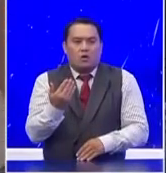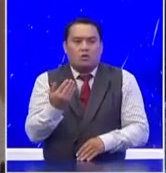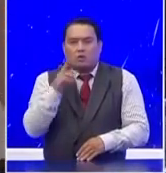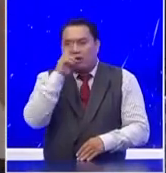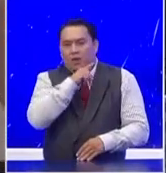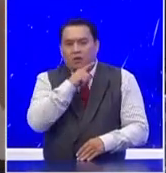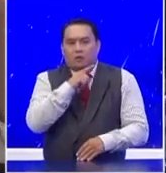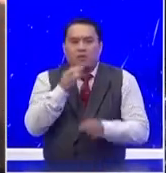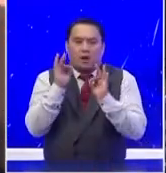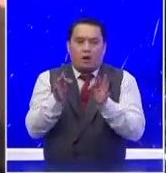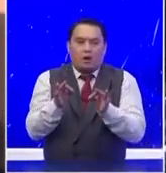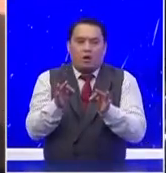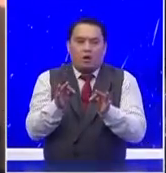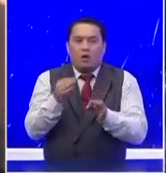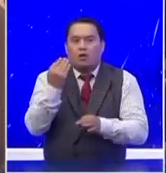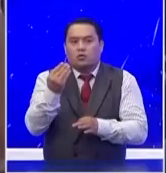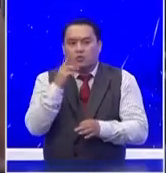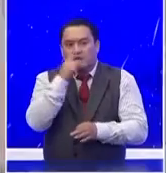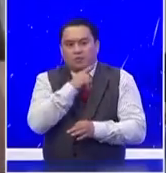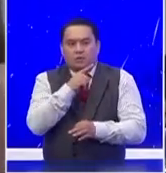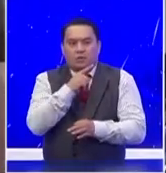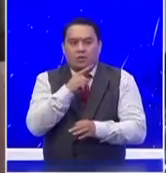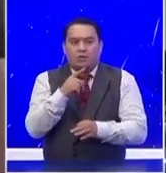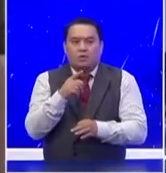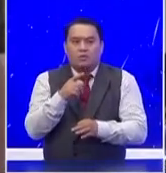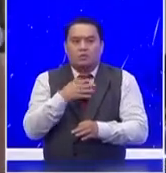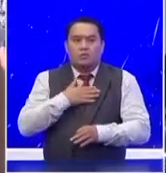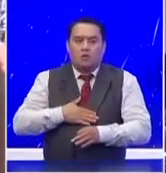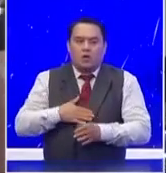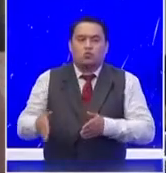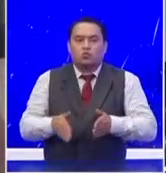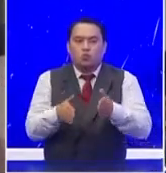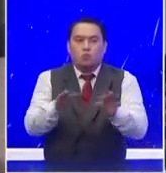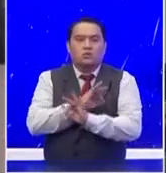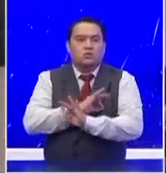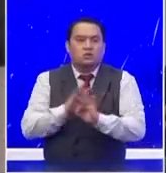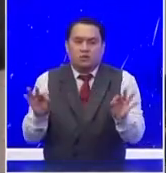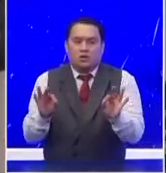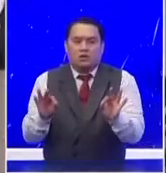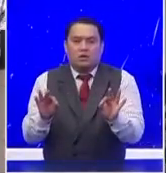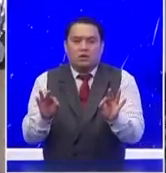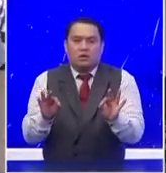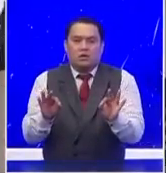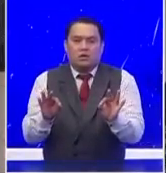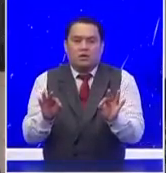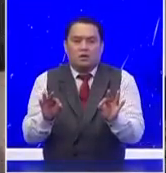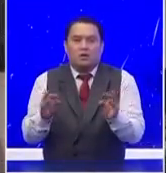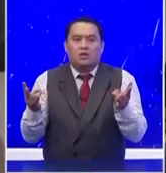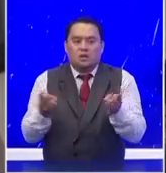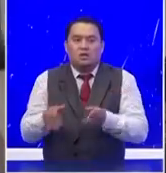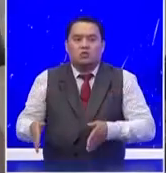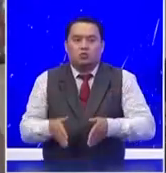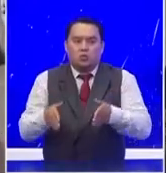дұрыс жерін көрмейді, мына жер дұрыс емес, сен ана жер дұрыс емес екен. Құдайға шүкір қазір мына жолымыз мінекей сақтайдай. Мына керекті жолдар